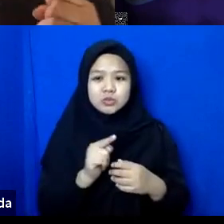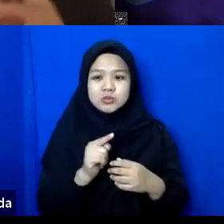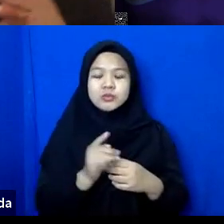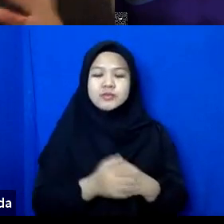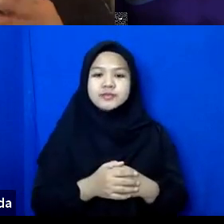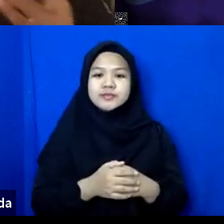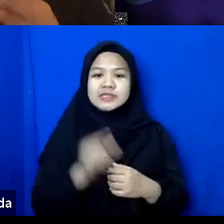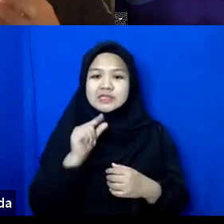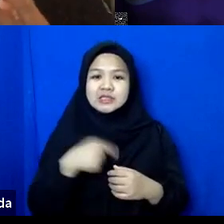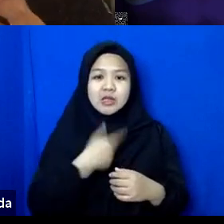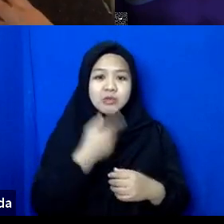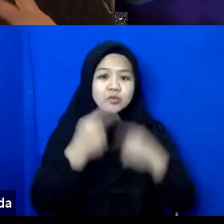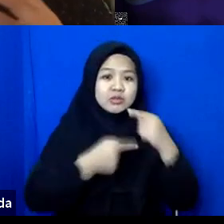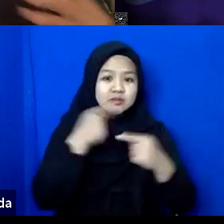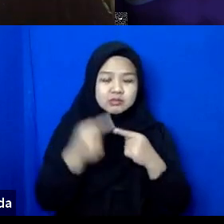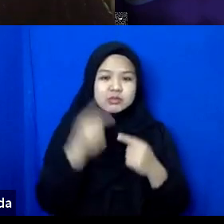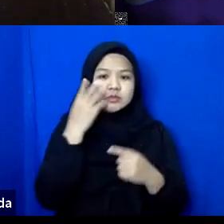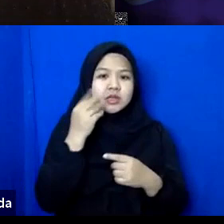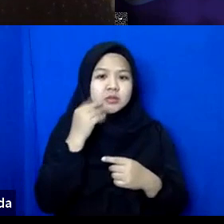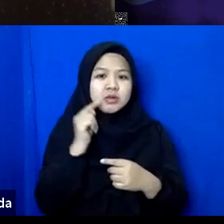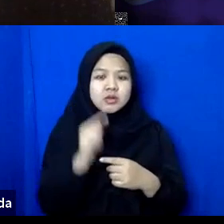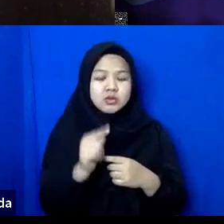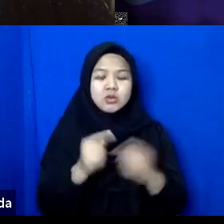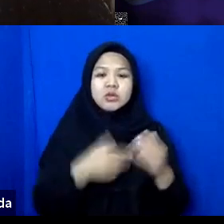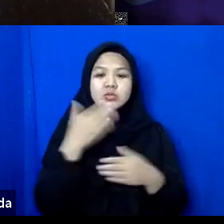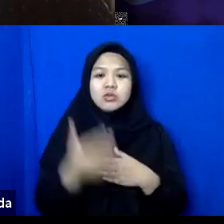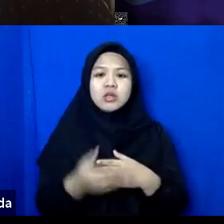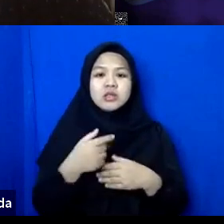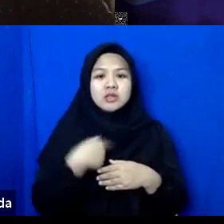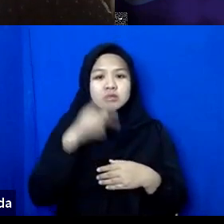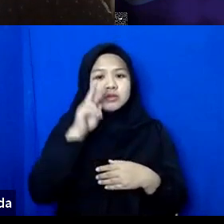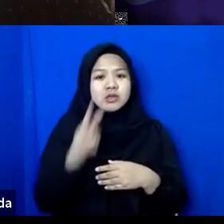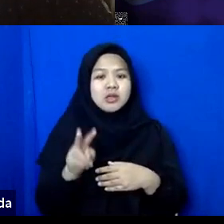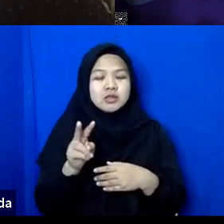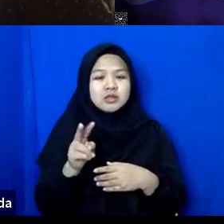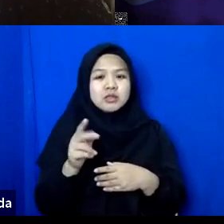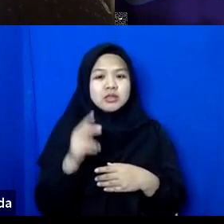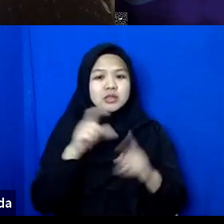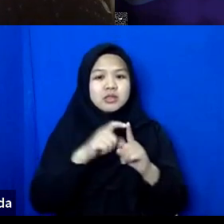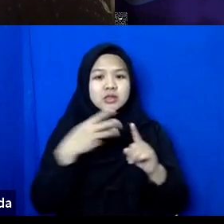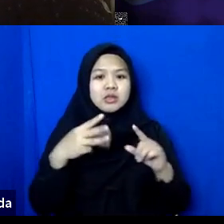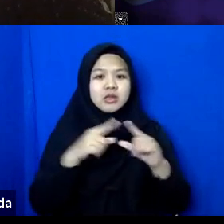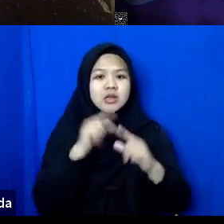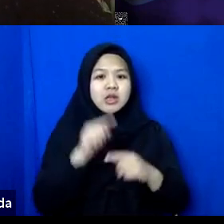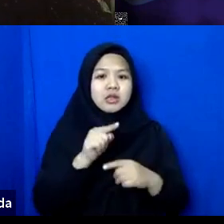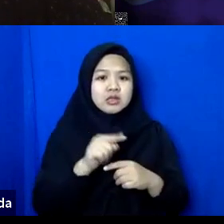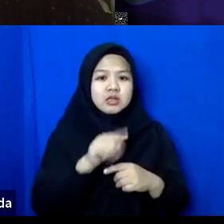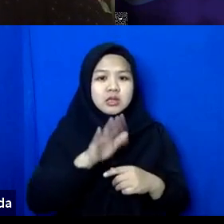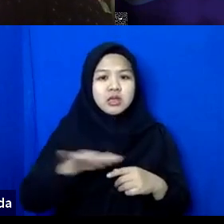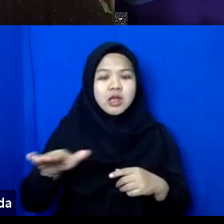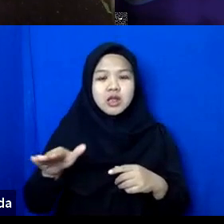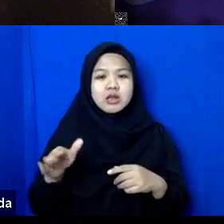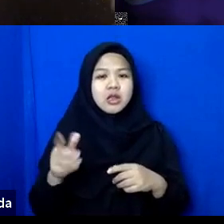Nah Sedikit saya mau cerita ya dalam pengalaman itu kemudian memang saya melihat Si Dea ini anaknya